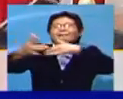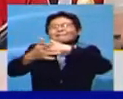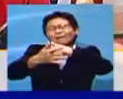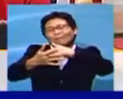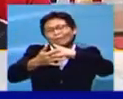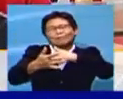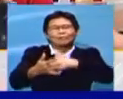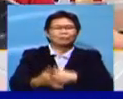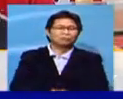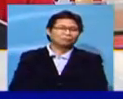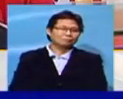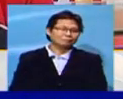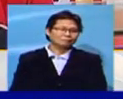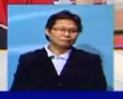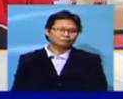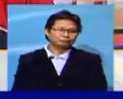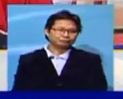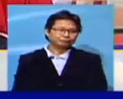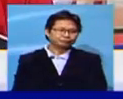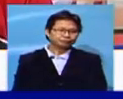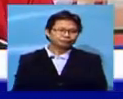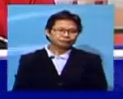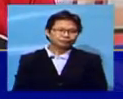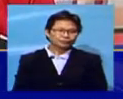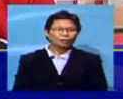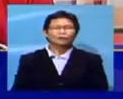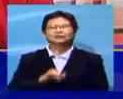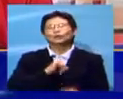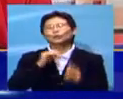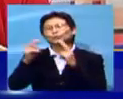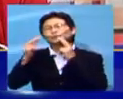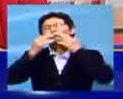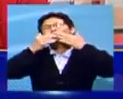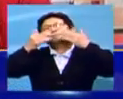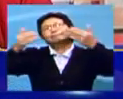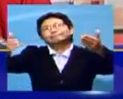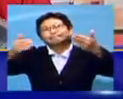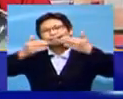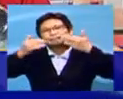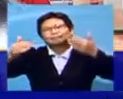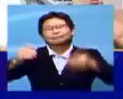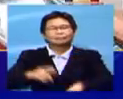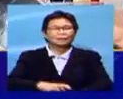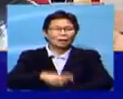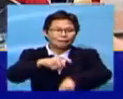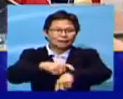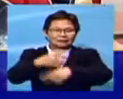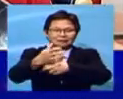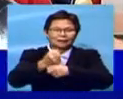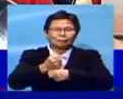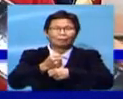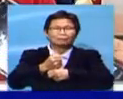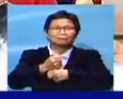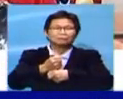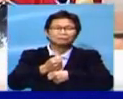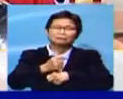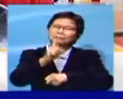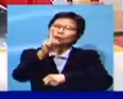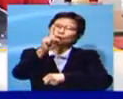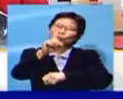bag pihak Kampung kalai mengucapkan banyak terima kasih lah Sebab saya rasa nak dapatkan ni satu ni memang payah saya